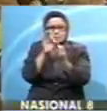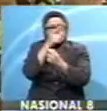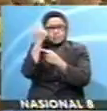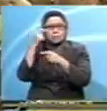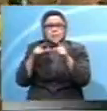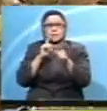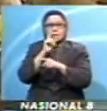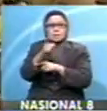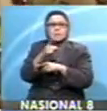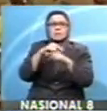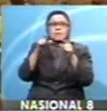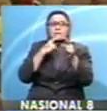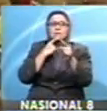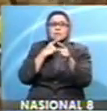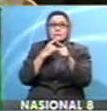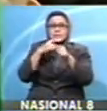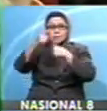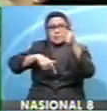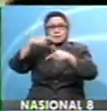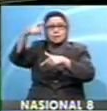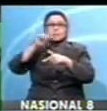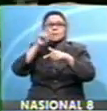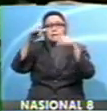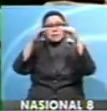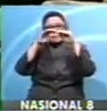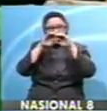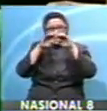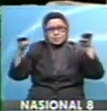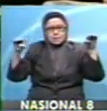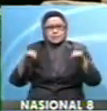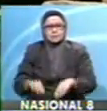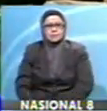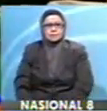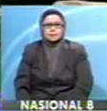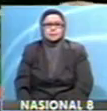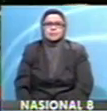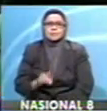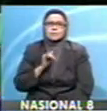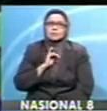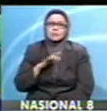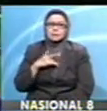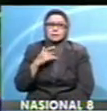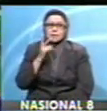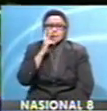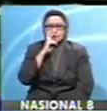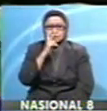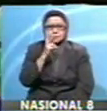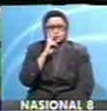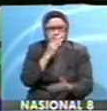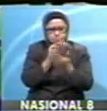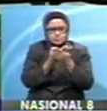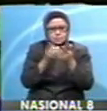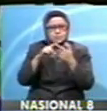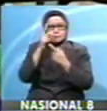2015ah seang equ i i rasa kalau you tengok bajet you tengok macam team team